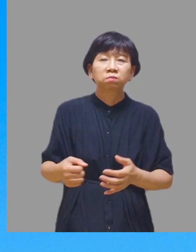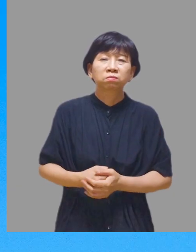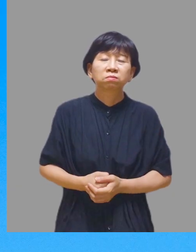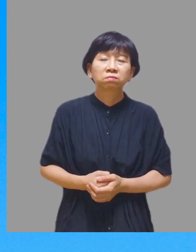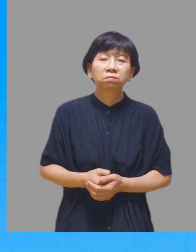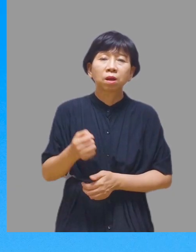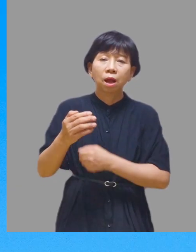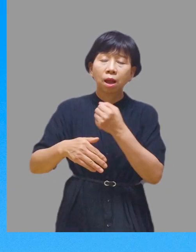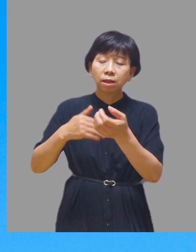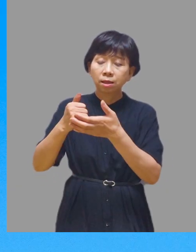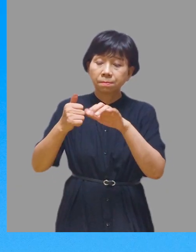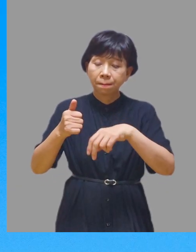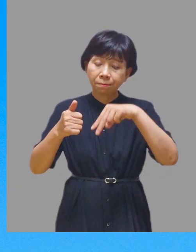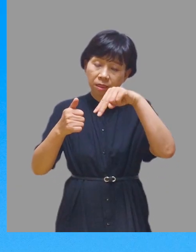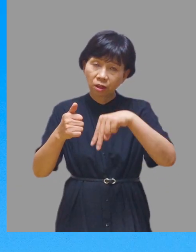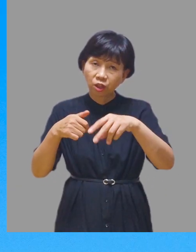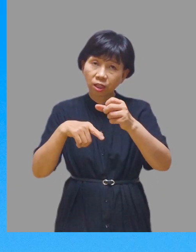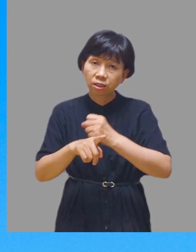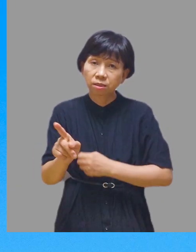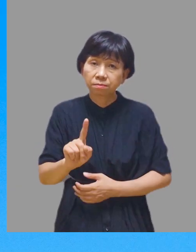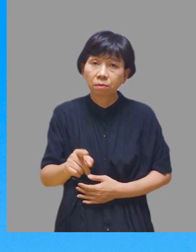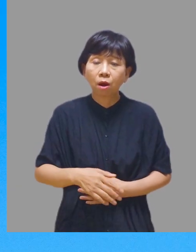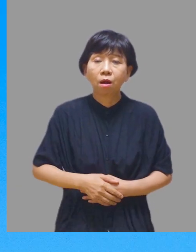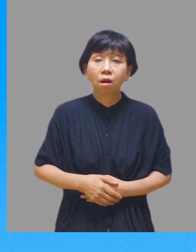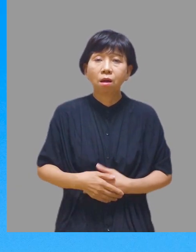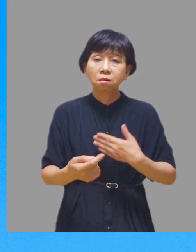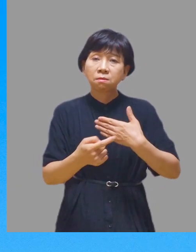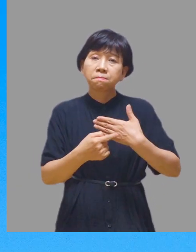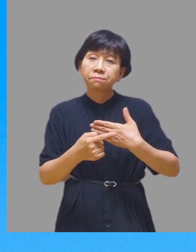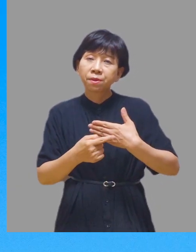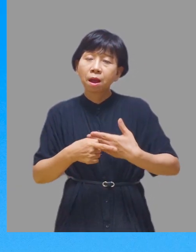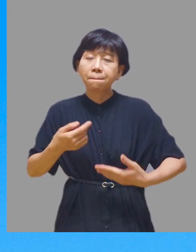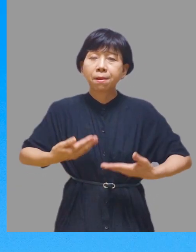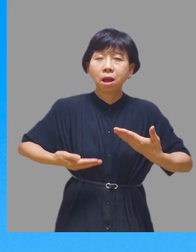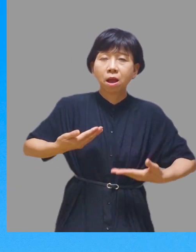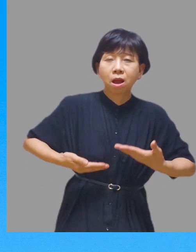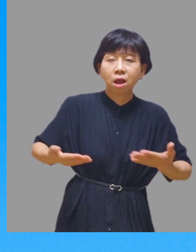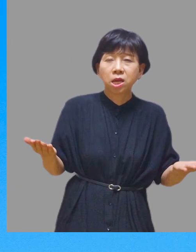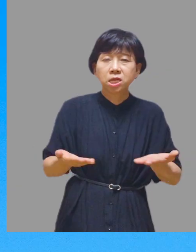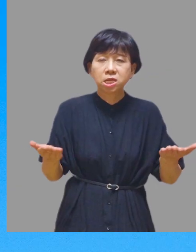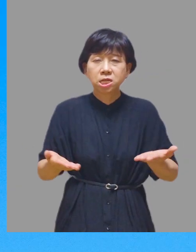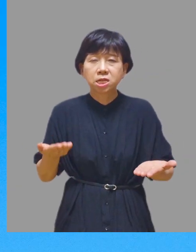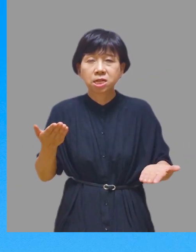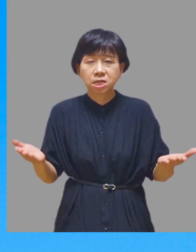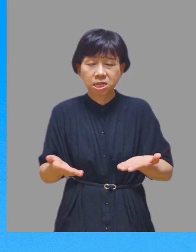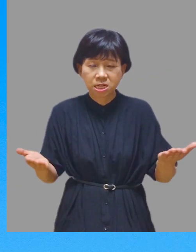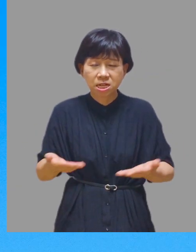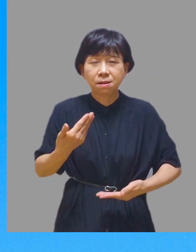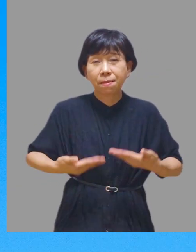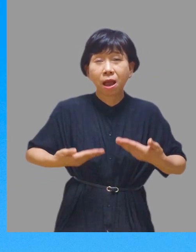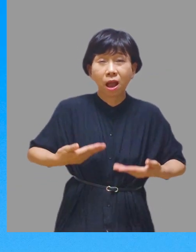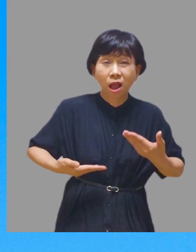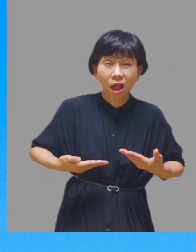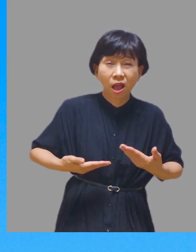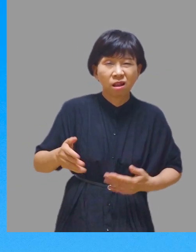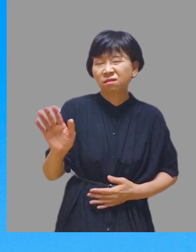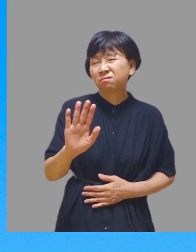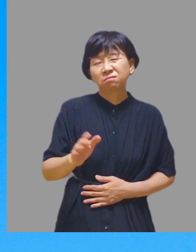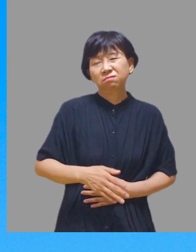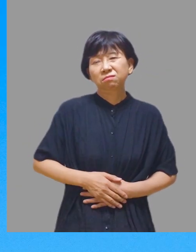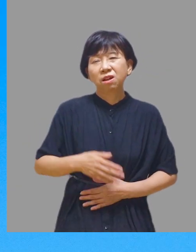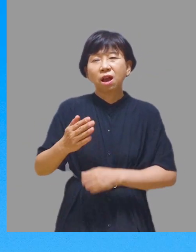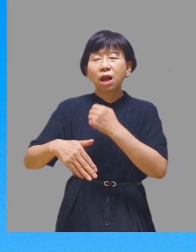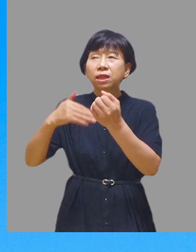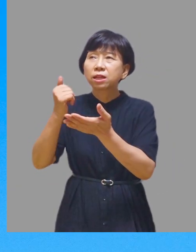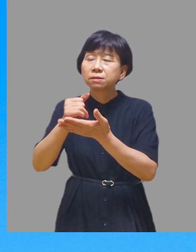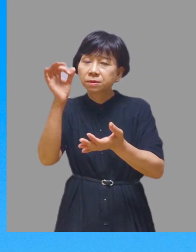여기서 하나님 앞에 선다는 것은요, 단지 외적으로 바쁘게 일하는 것을 말하는 것이 아닙니다. 여러분 오해하지 마세요. 하나님이